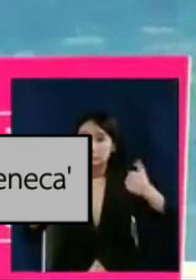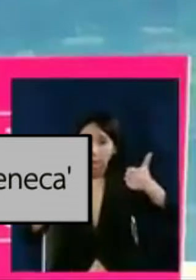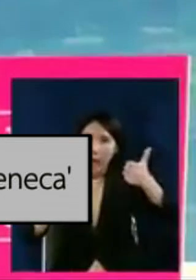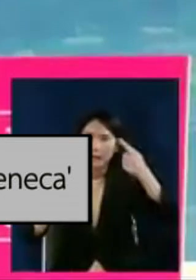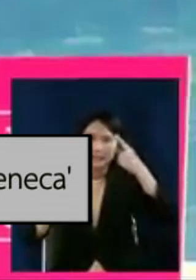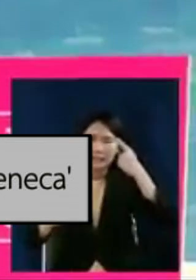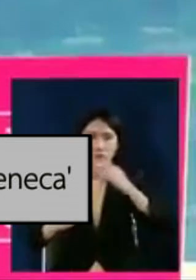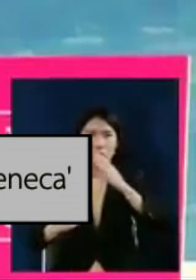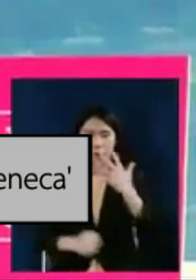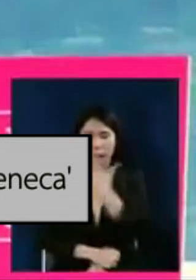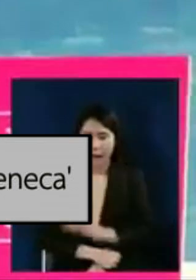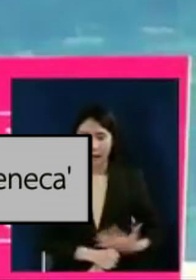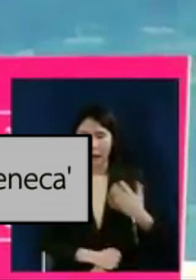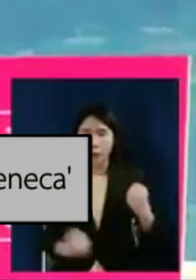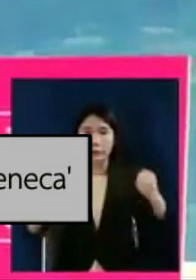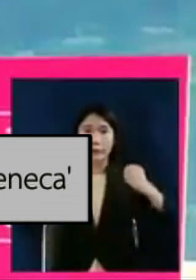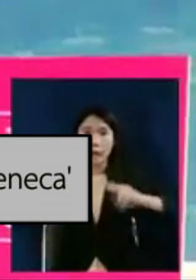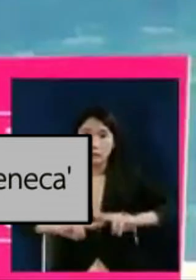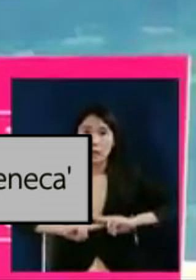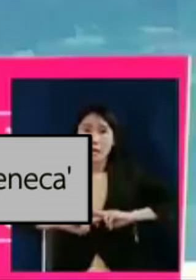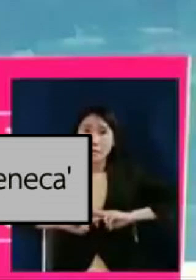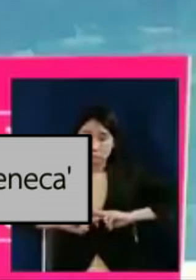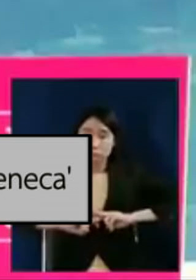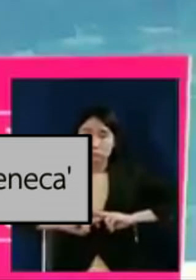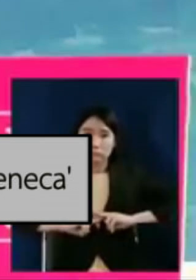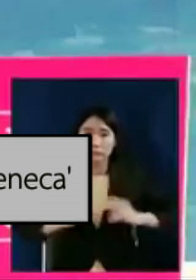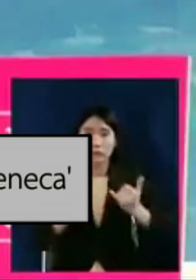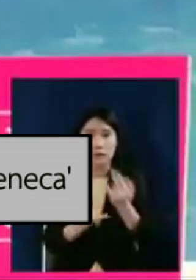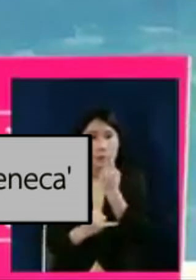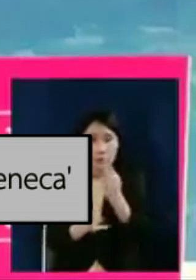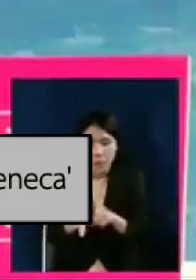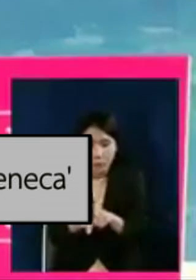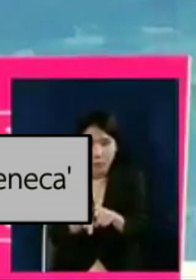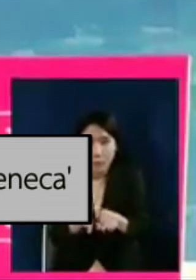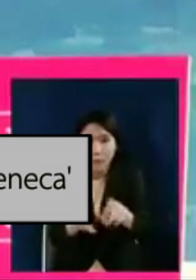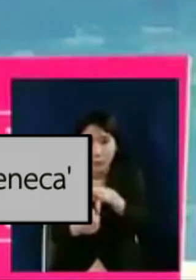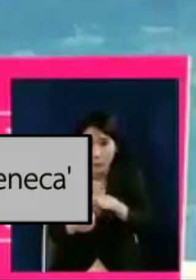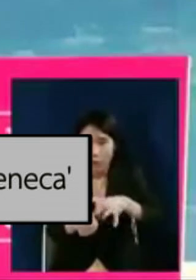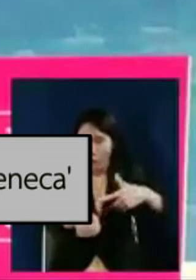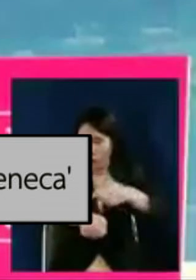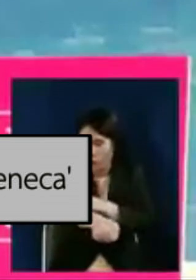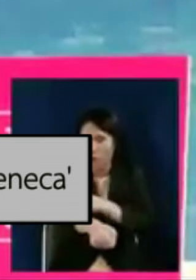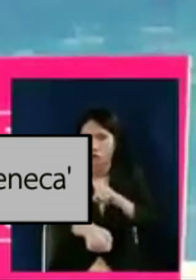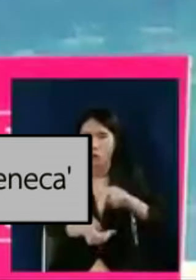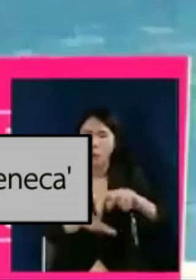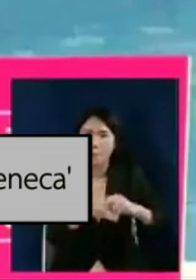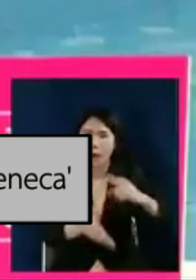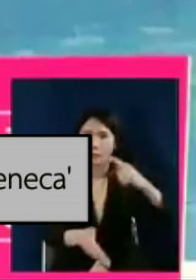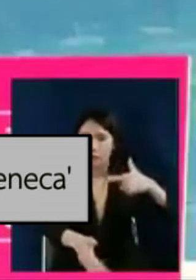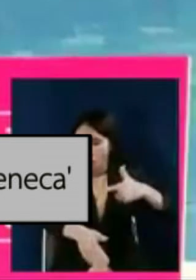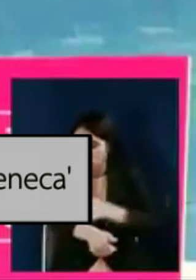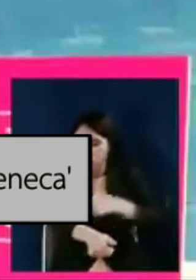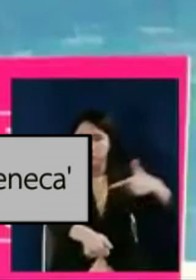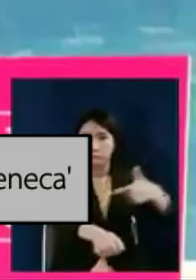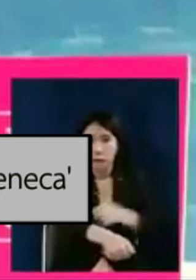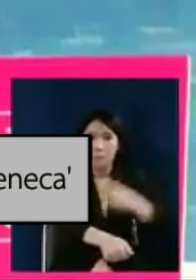เราสร้างภูมิต้านทานขึ้นมา matsuneเชื้อตายนี่นะครับต้องให้หลายครั้งนะครับเรา